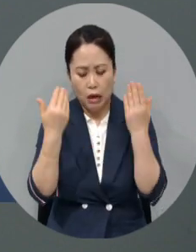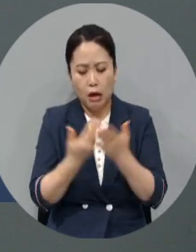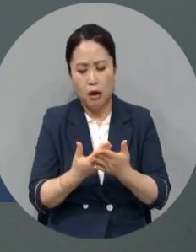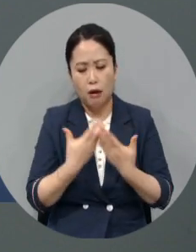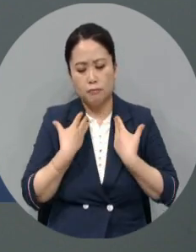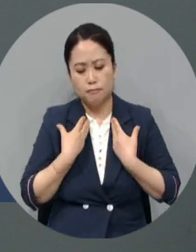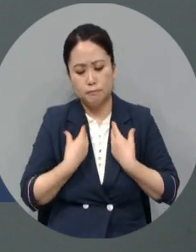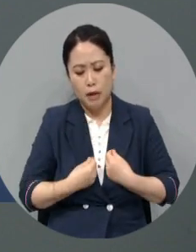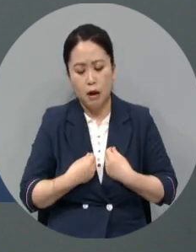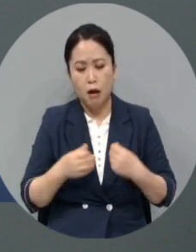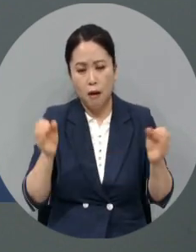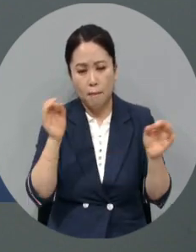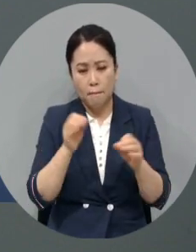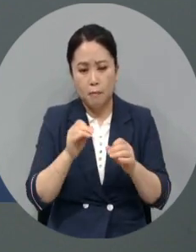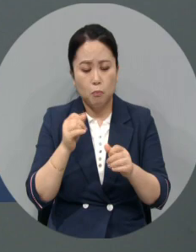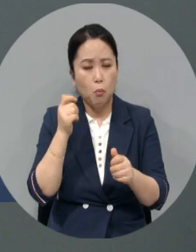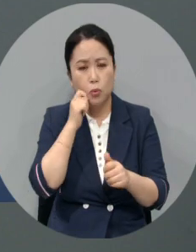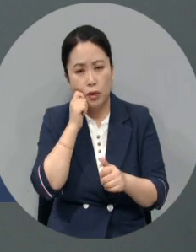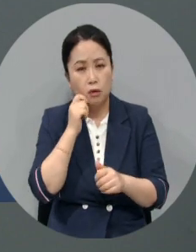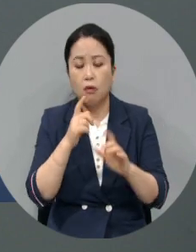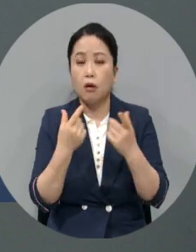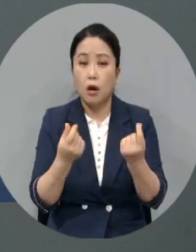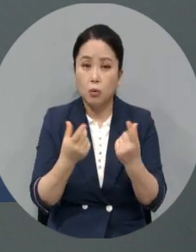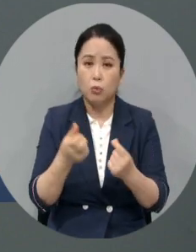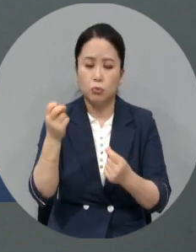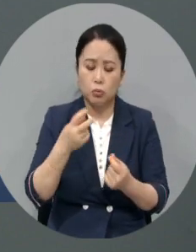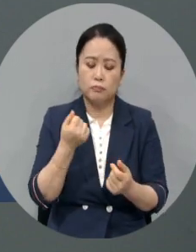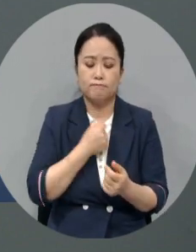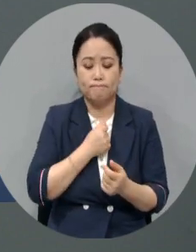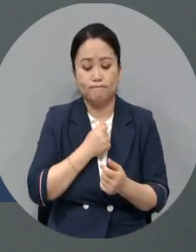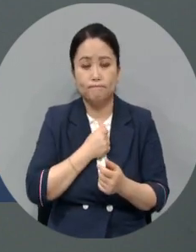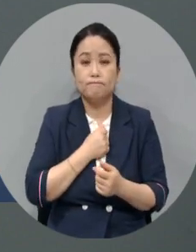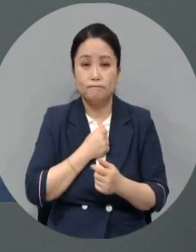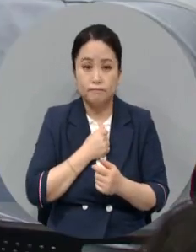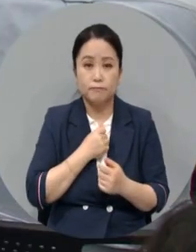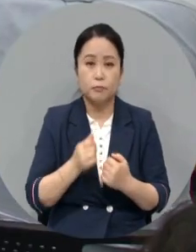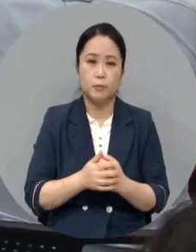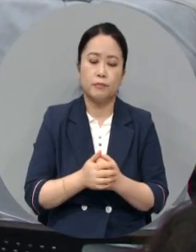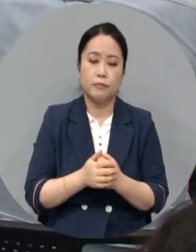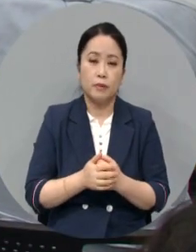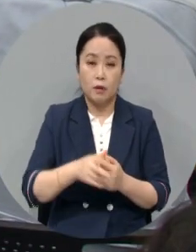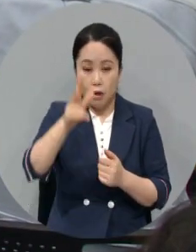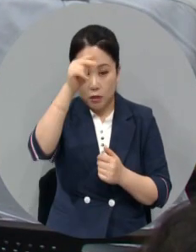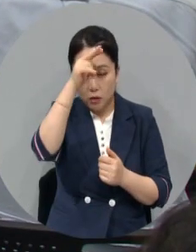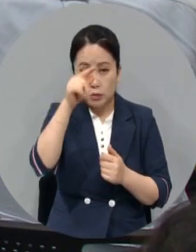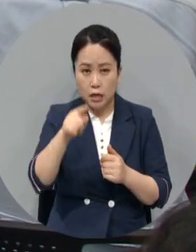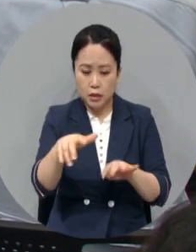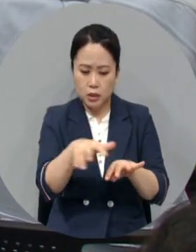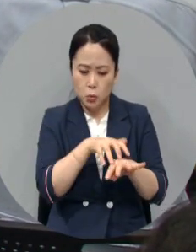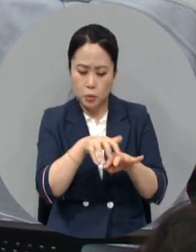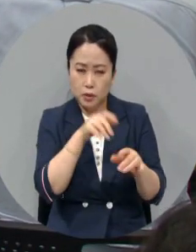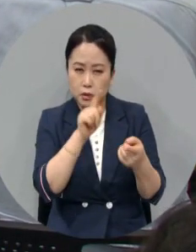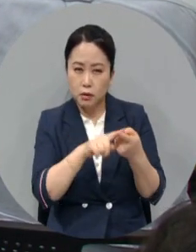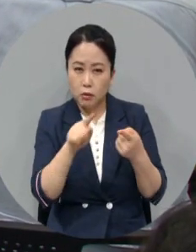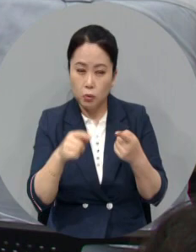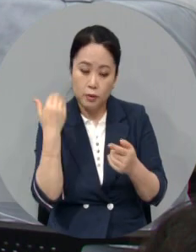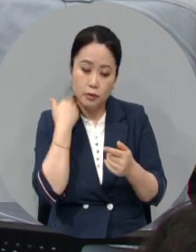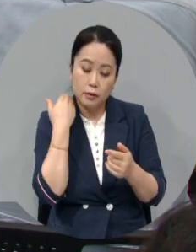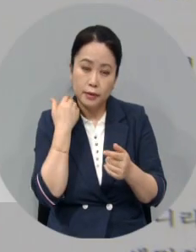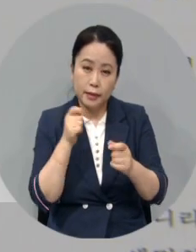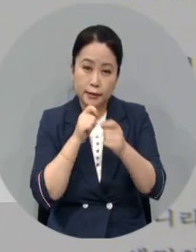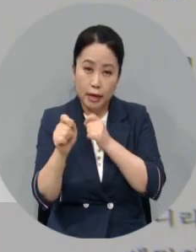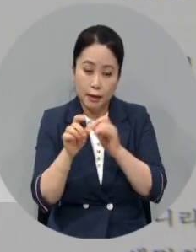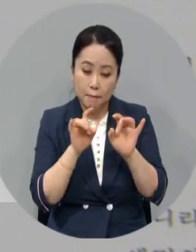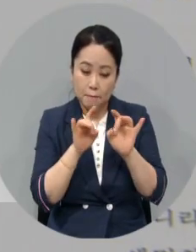것 같아서 이제 아무것도 못할 것 같고 그냥 막막해요 솔직히. 경찰은 조직적 전세 사기를 벌인 두 개